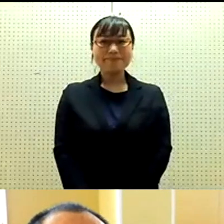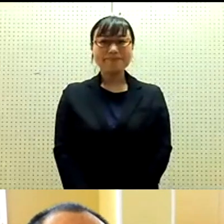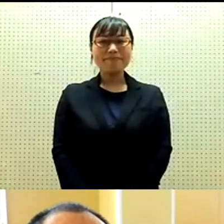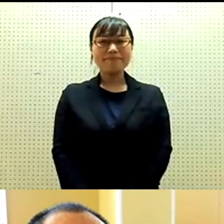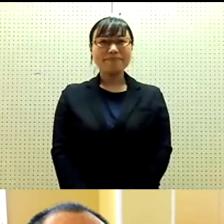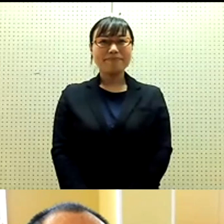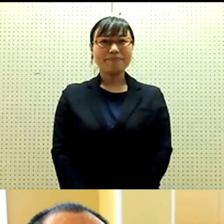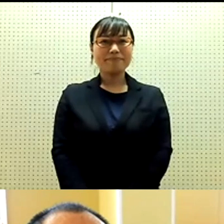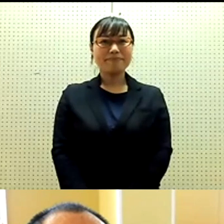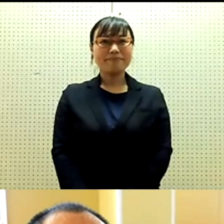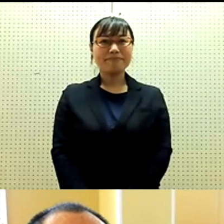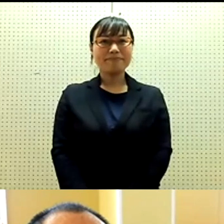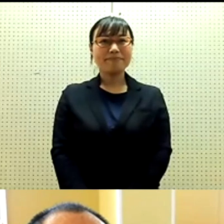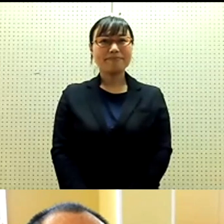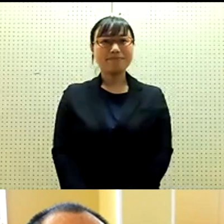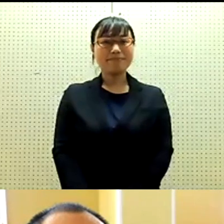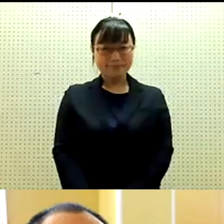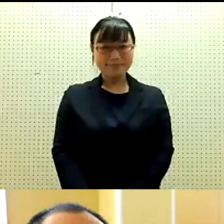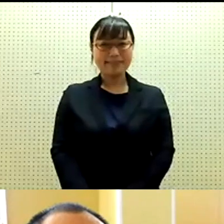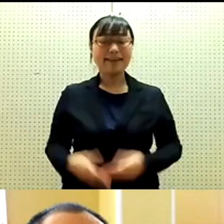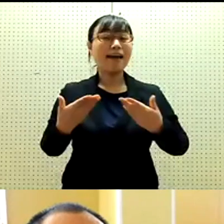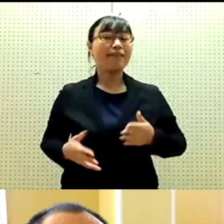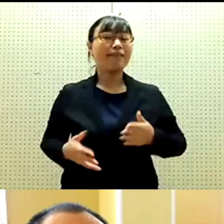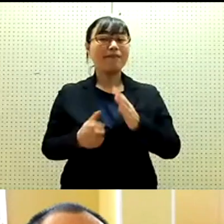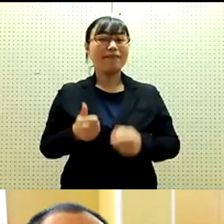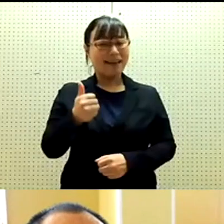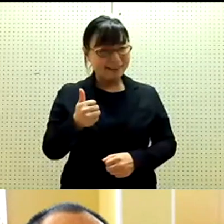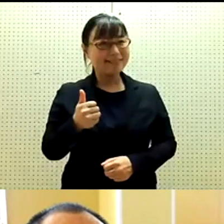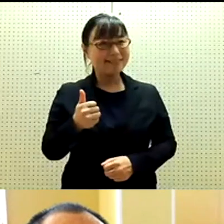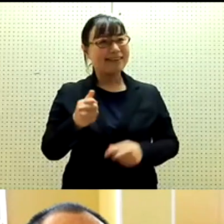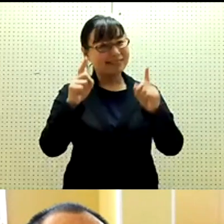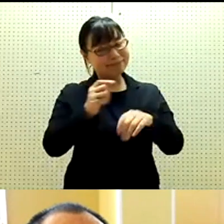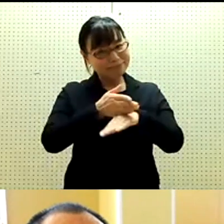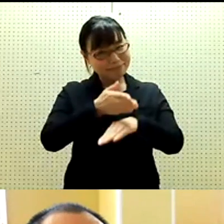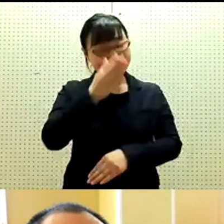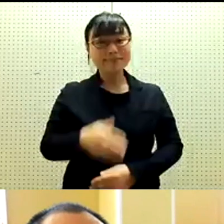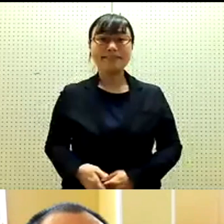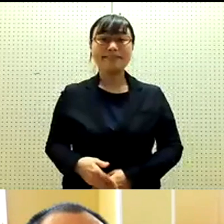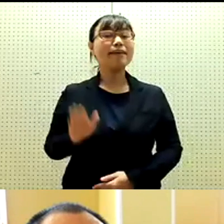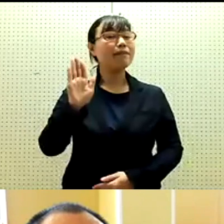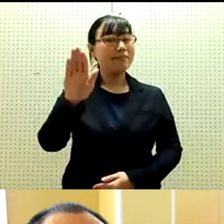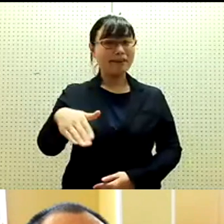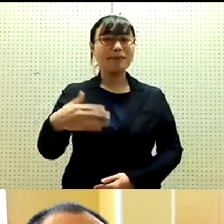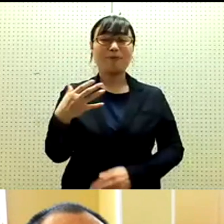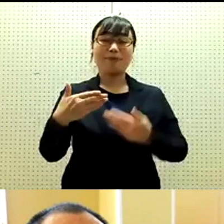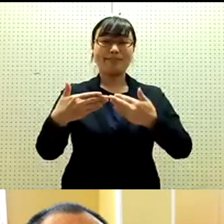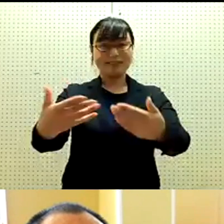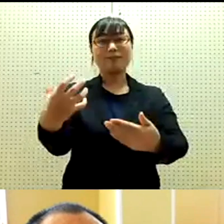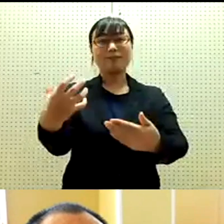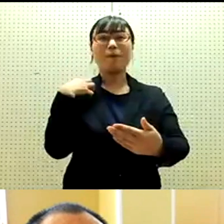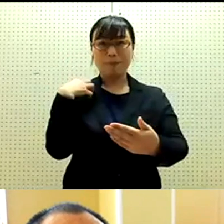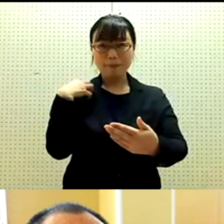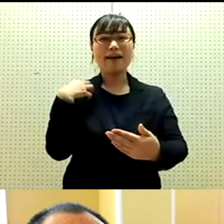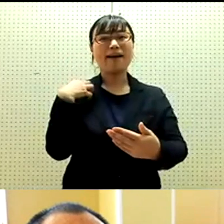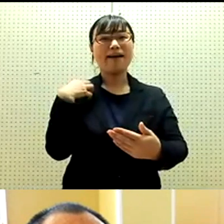はい、渡部教育長のご挨拶でした。では、ここからの進行は井本氏の、主任指導